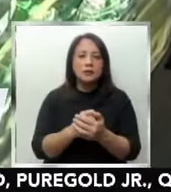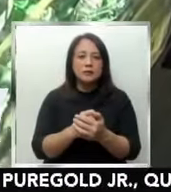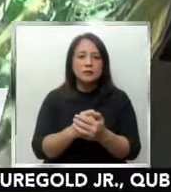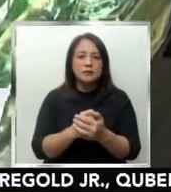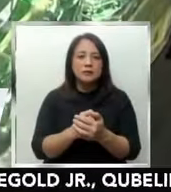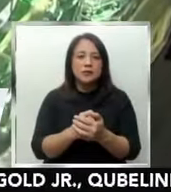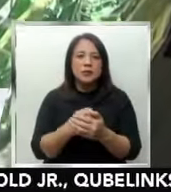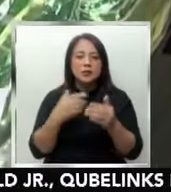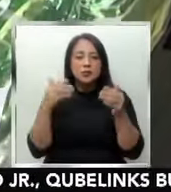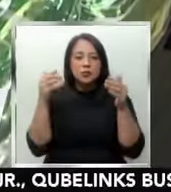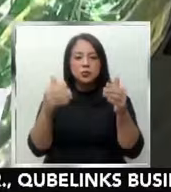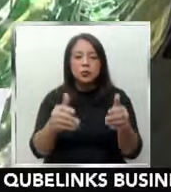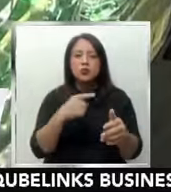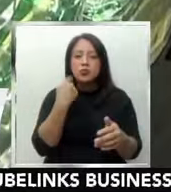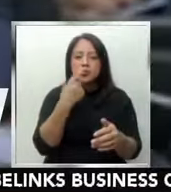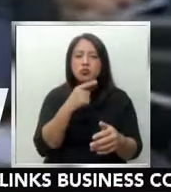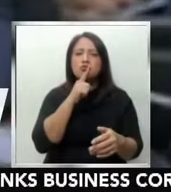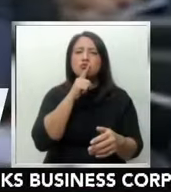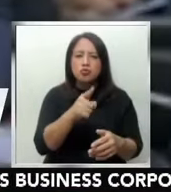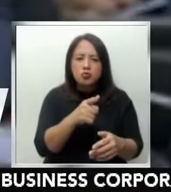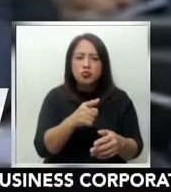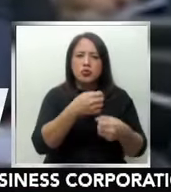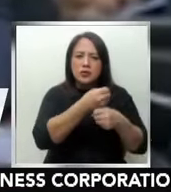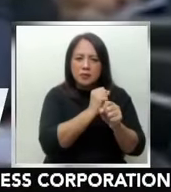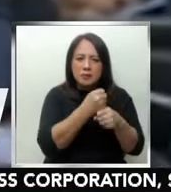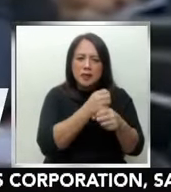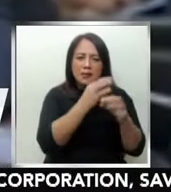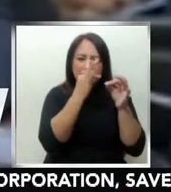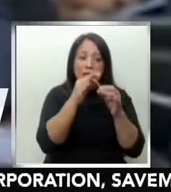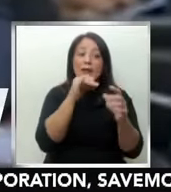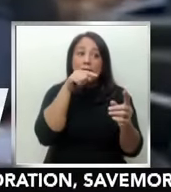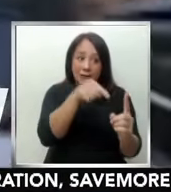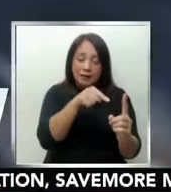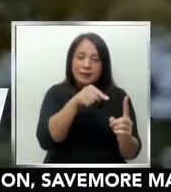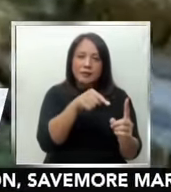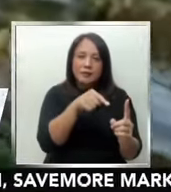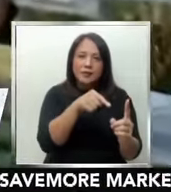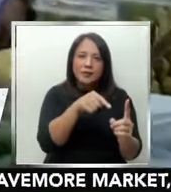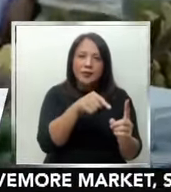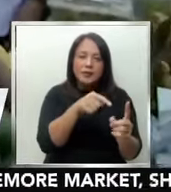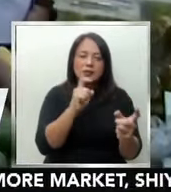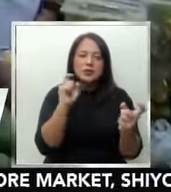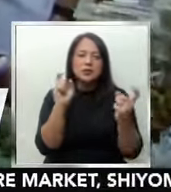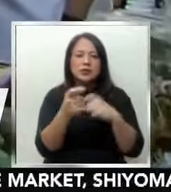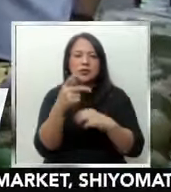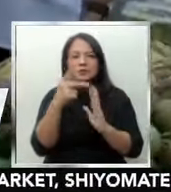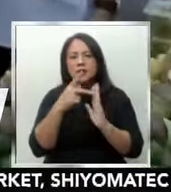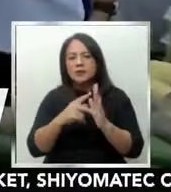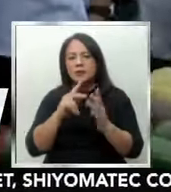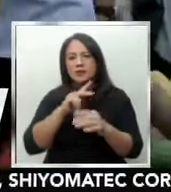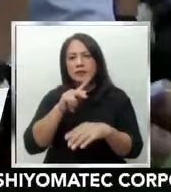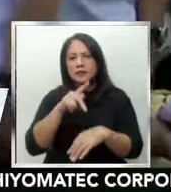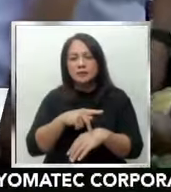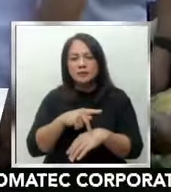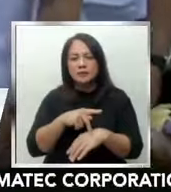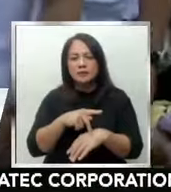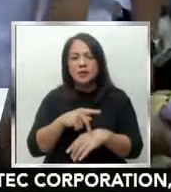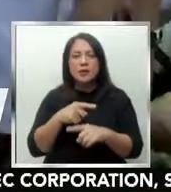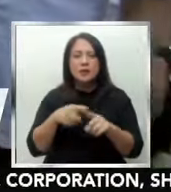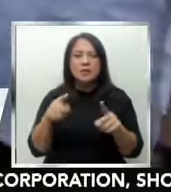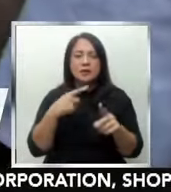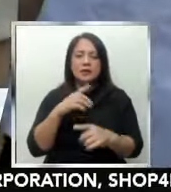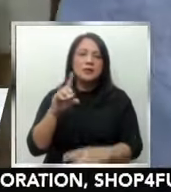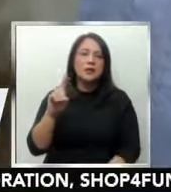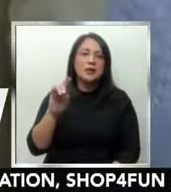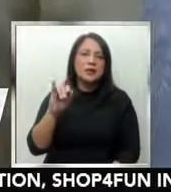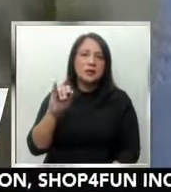sindikato o source that is the shift of the policy of the Philippines pero paglilinaw ng interior secretary